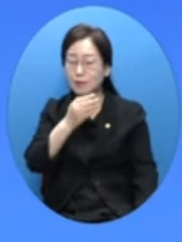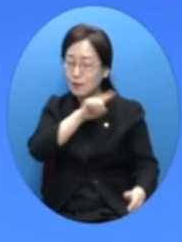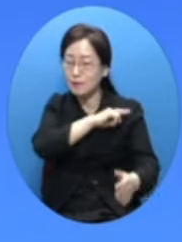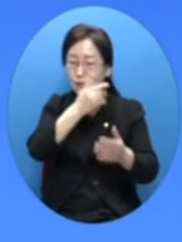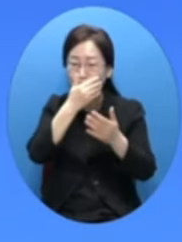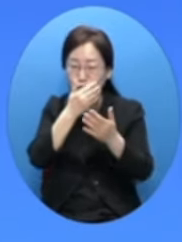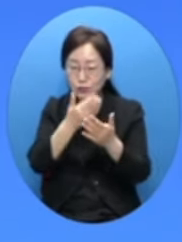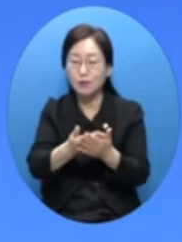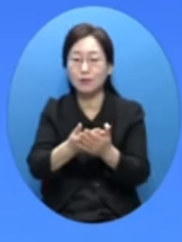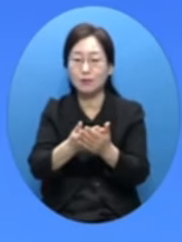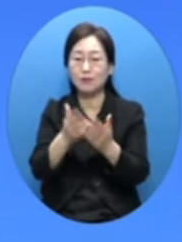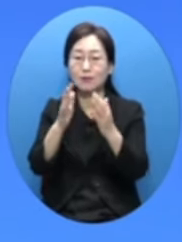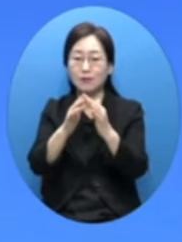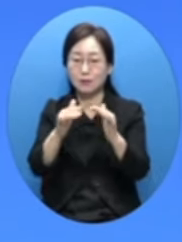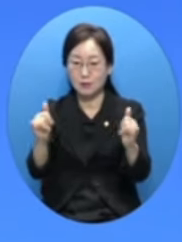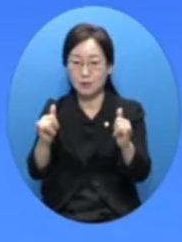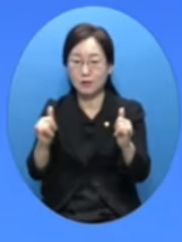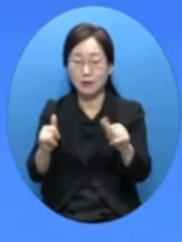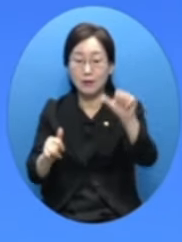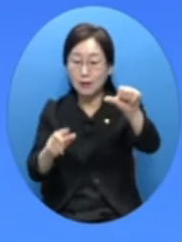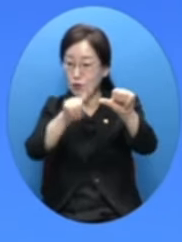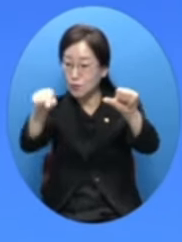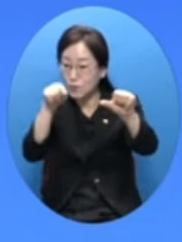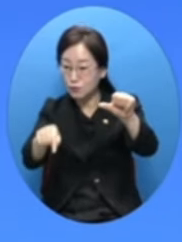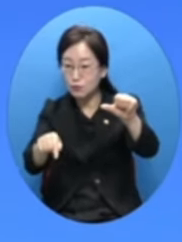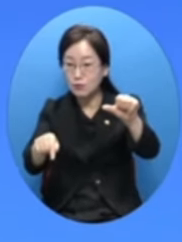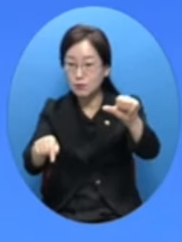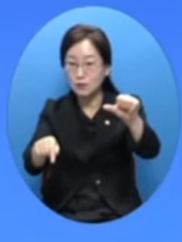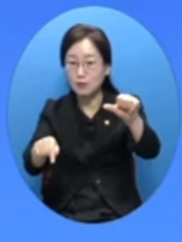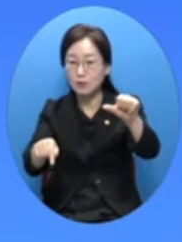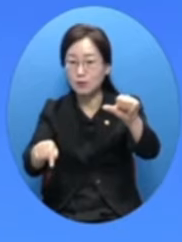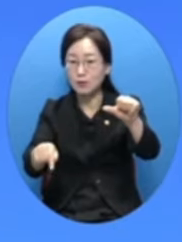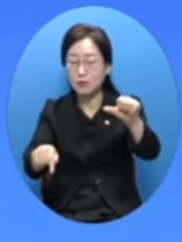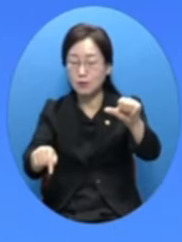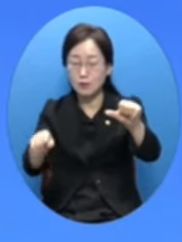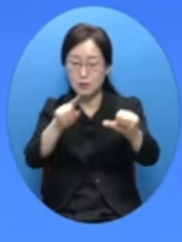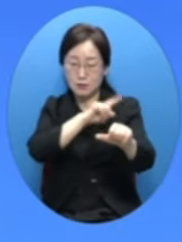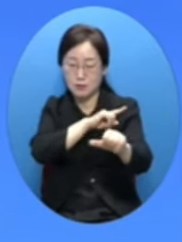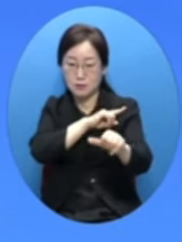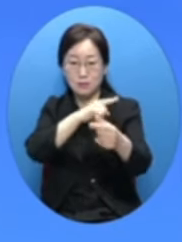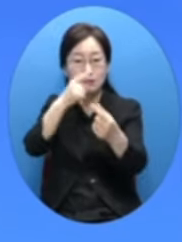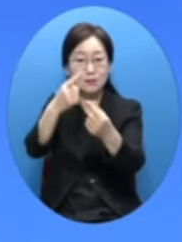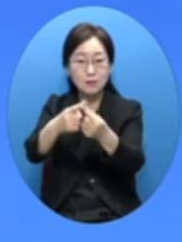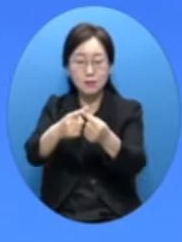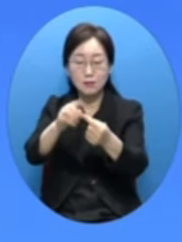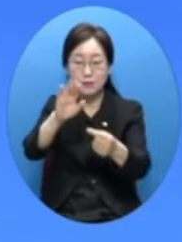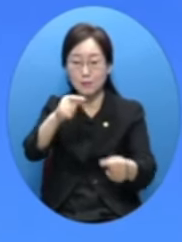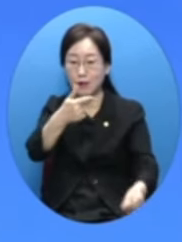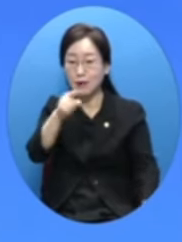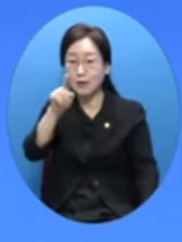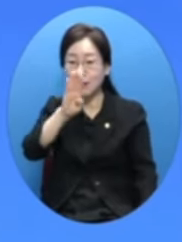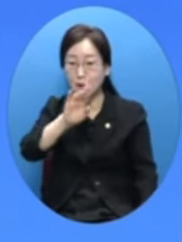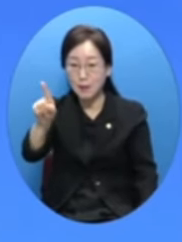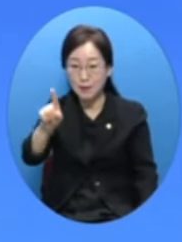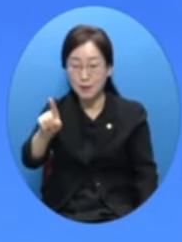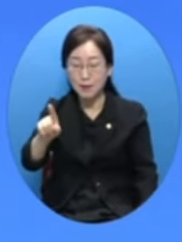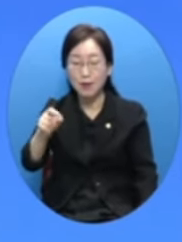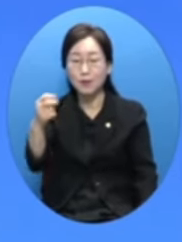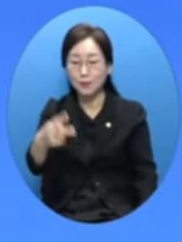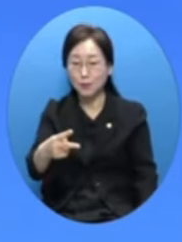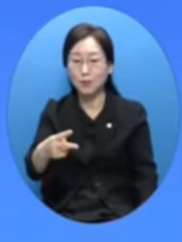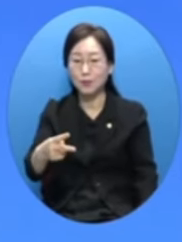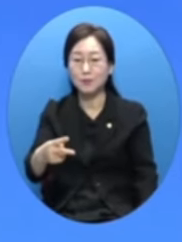가장 소중한 다섯 명의 지도자 가운데 수석 목사인 바나바와 또